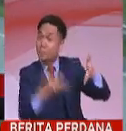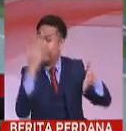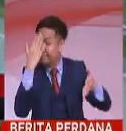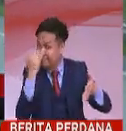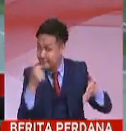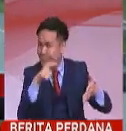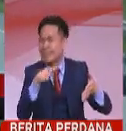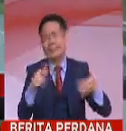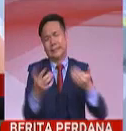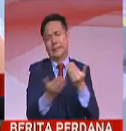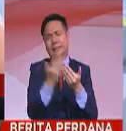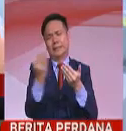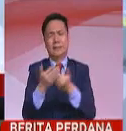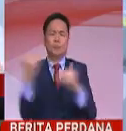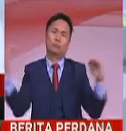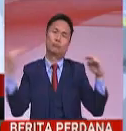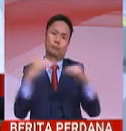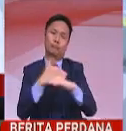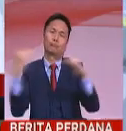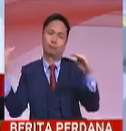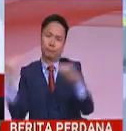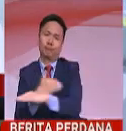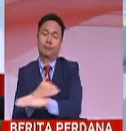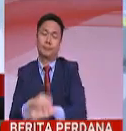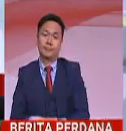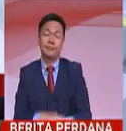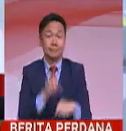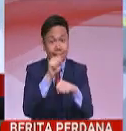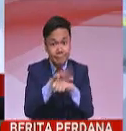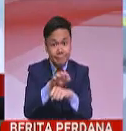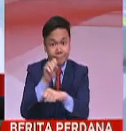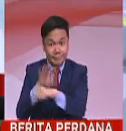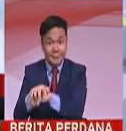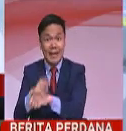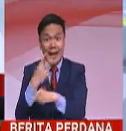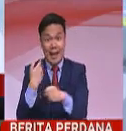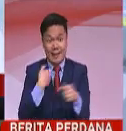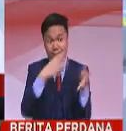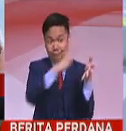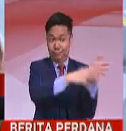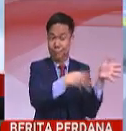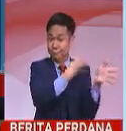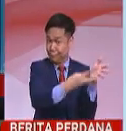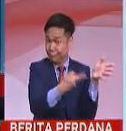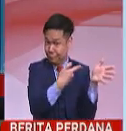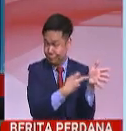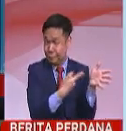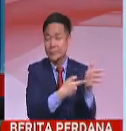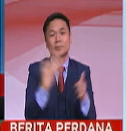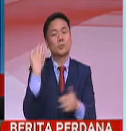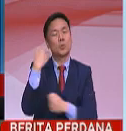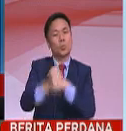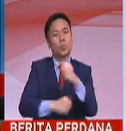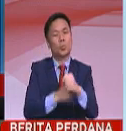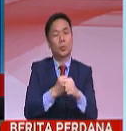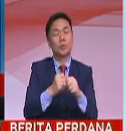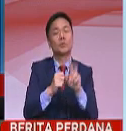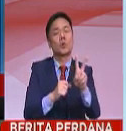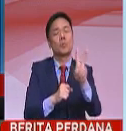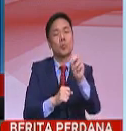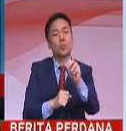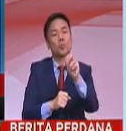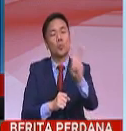perjalanan masing-masing. Kita dah sarankan yang jadual TTA ini semenjak 22 hari